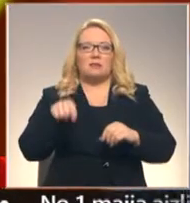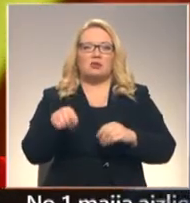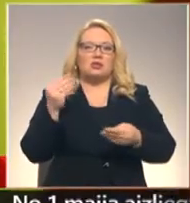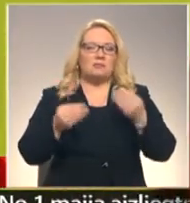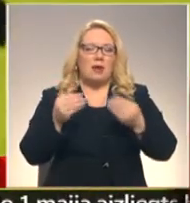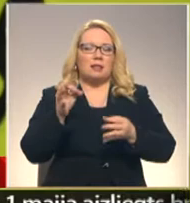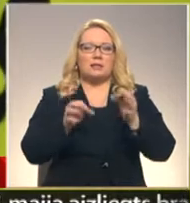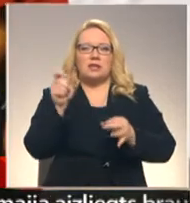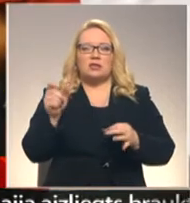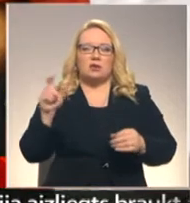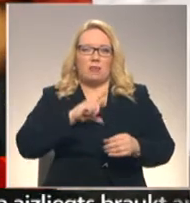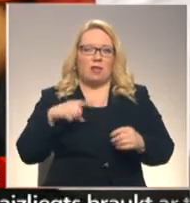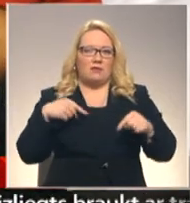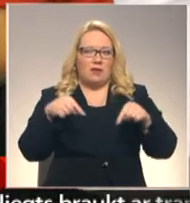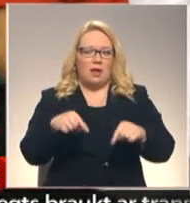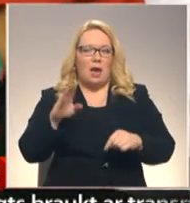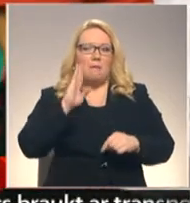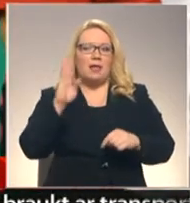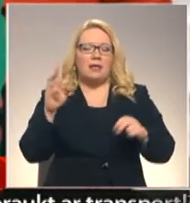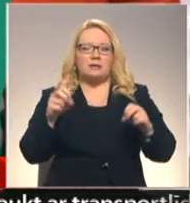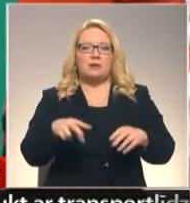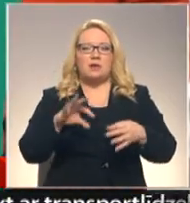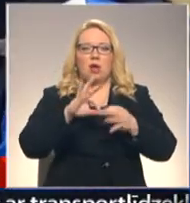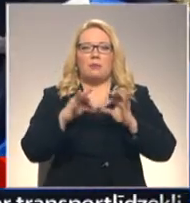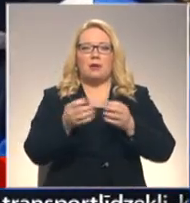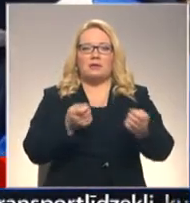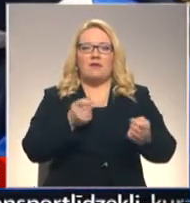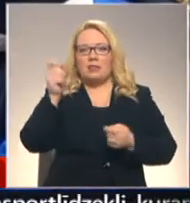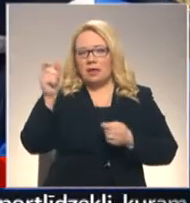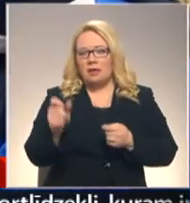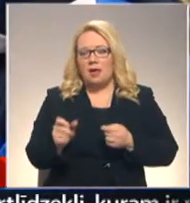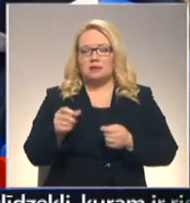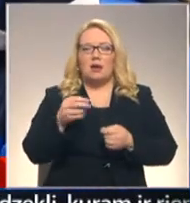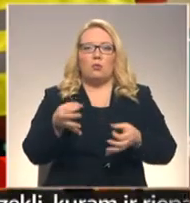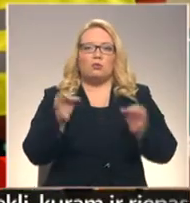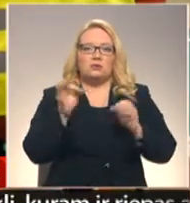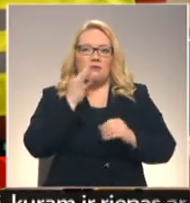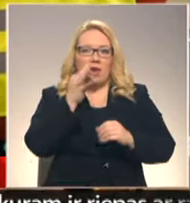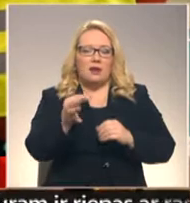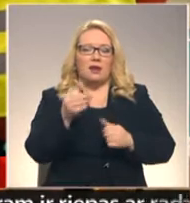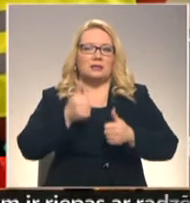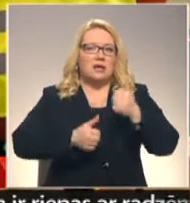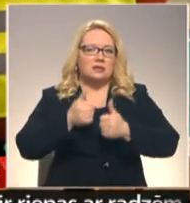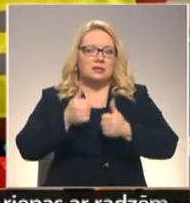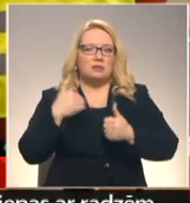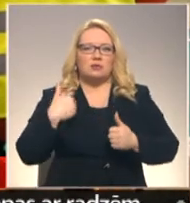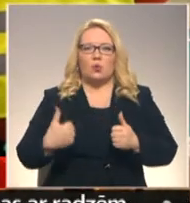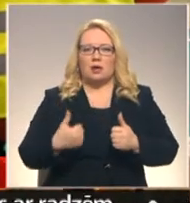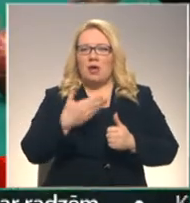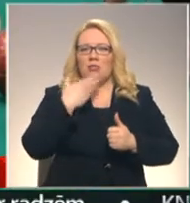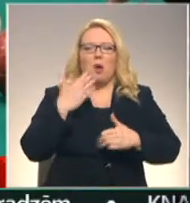spēles tiesnešiem Latvijā. Beļģijas speciālās olimpiādas vadītājs Marks Delampers uzsvēra, ka sacensības kuldīgā vairs nav